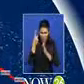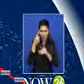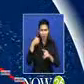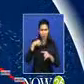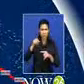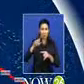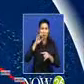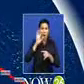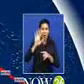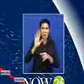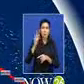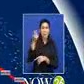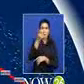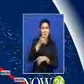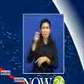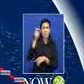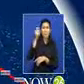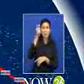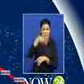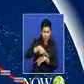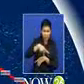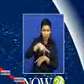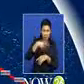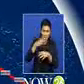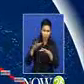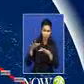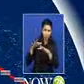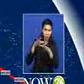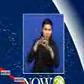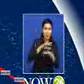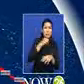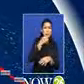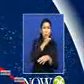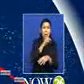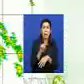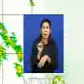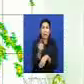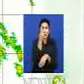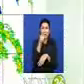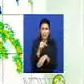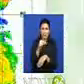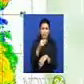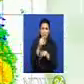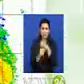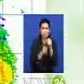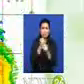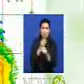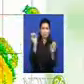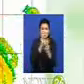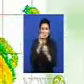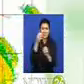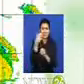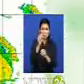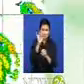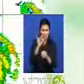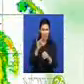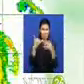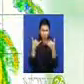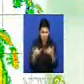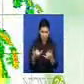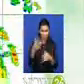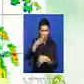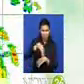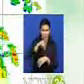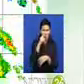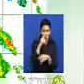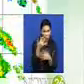ของพื้นที่มหาสมุทรแปซิฟิกแล้วเข้าพื้นที่ไต้หวันเป็นที่แรกในรอบ18ปีครับทำให้ณเวลานี้หลายพื้นที่